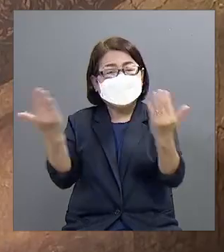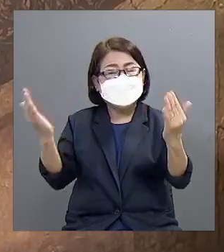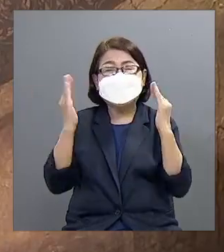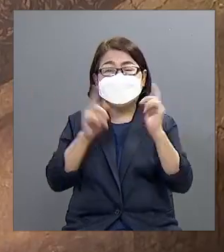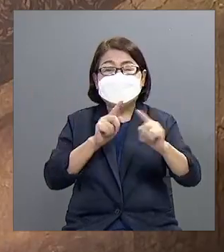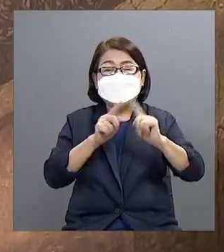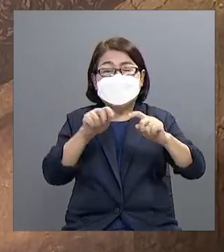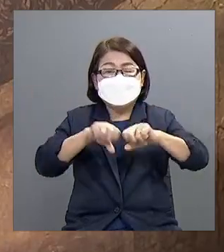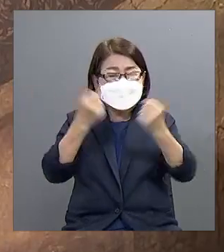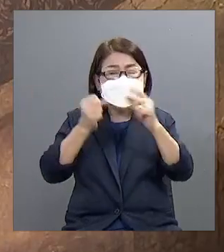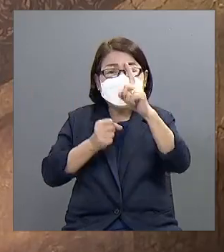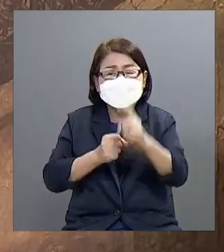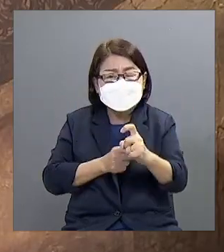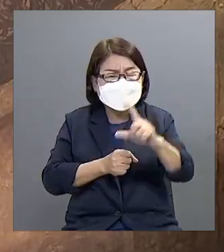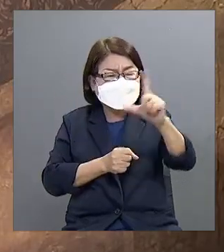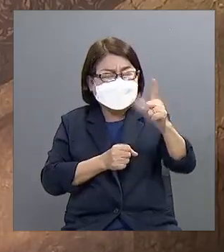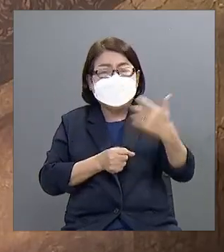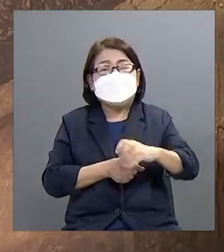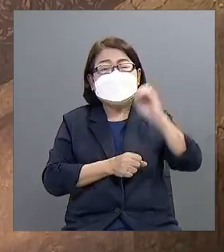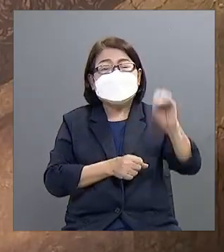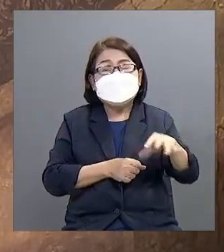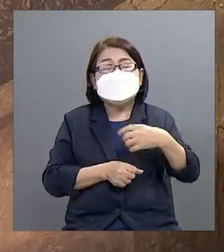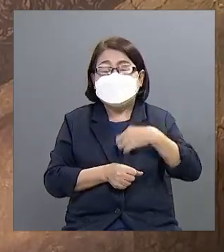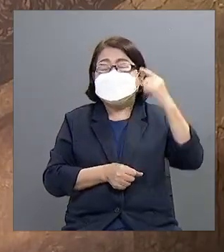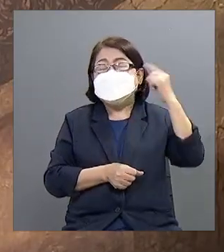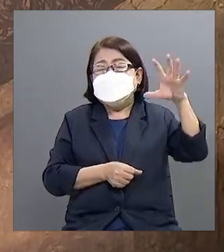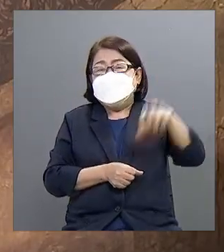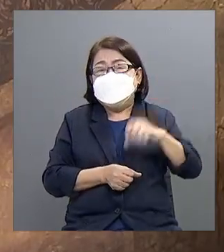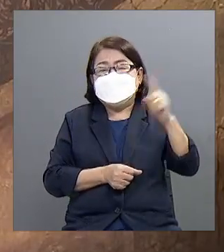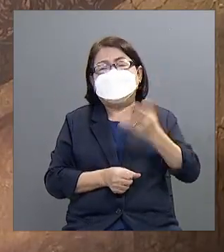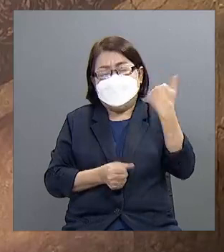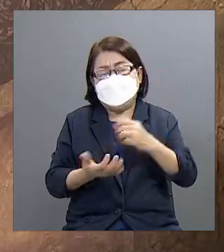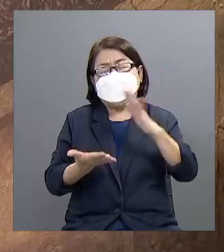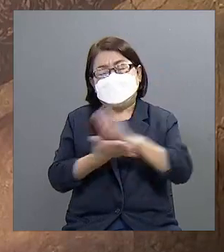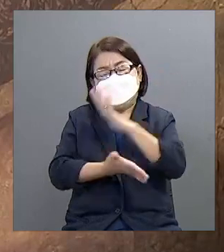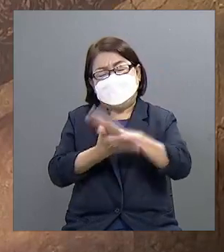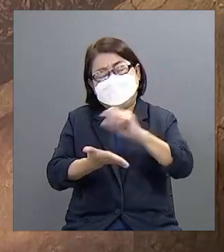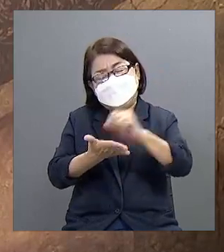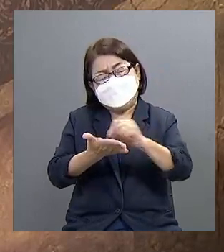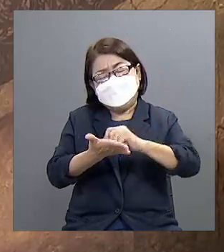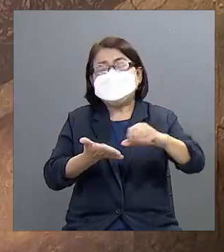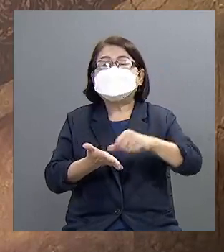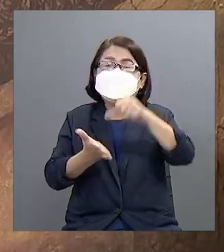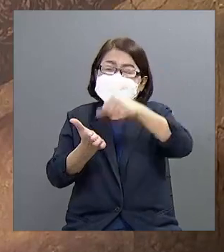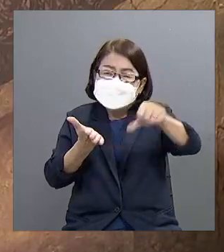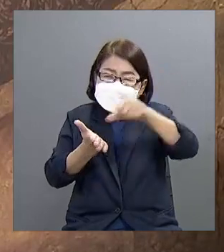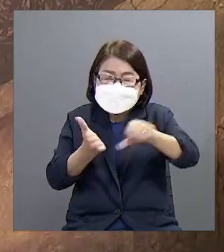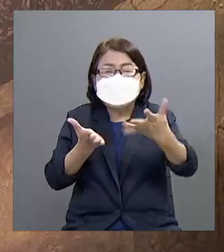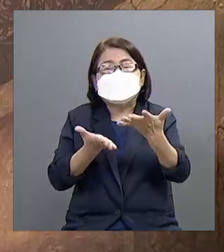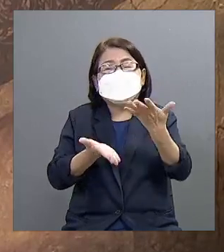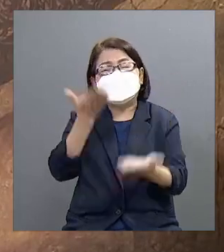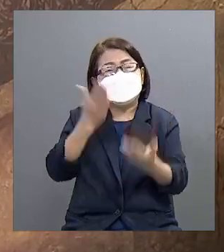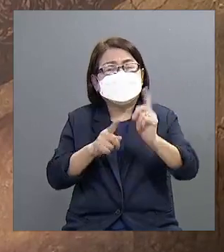ไรพวกนี้ครับสีน้ำสีช็อกอะไรมาก่อนแล้วครับ แล้วทีนี้พอ